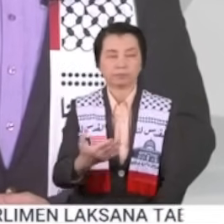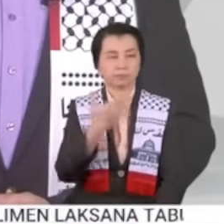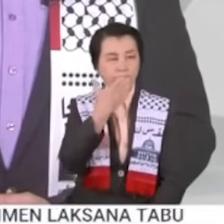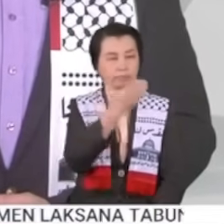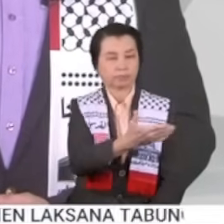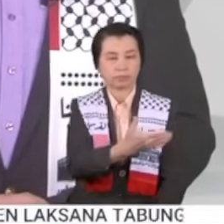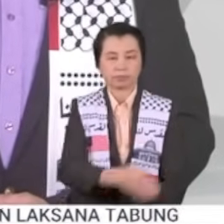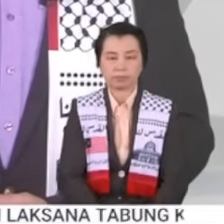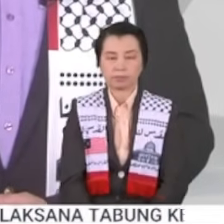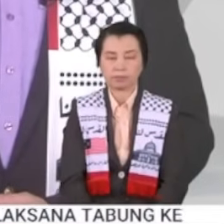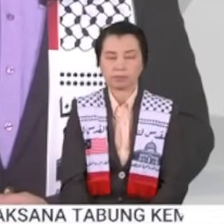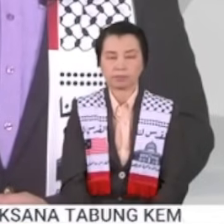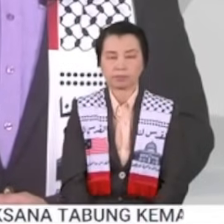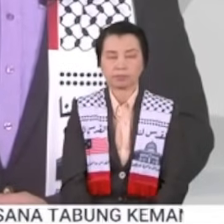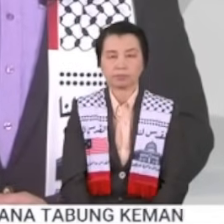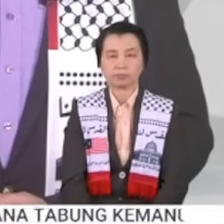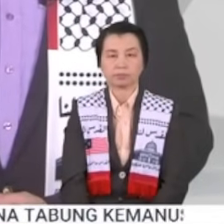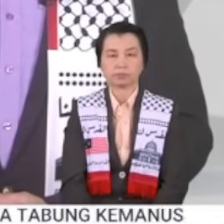terima kasih